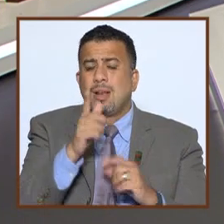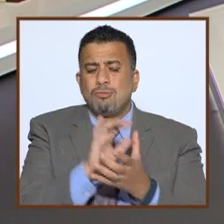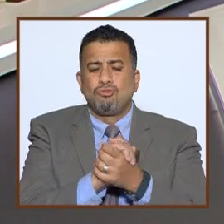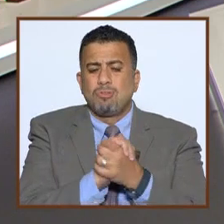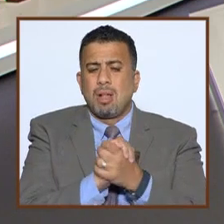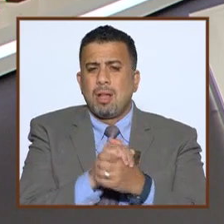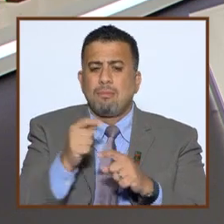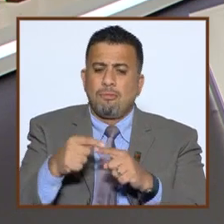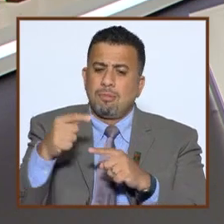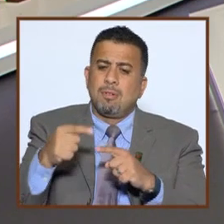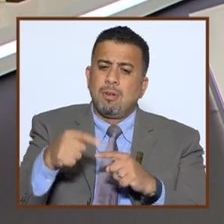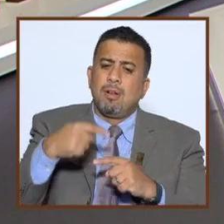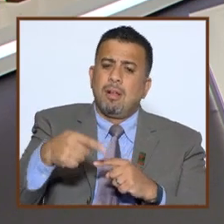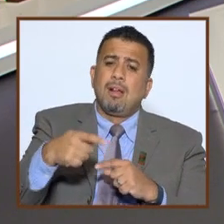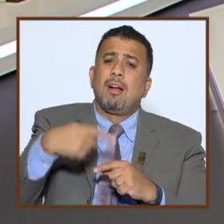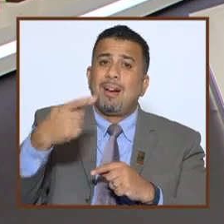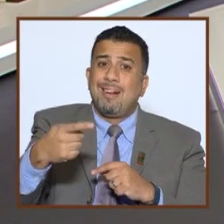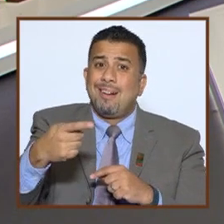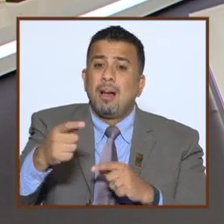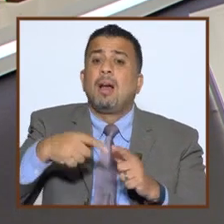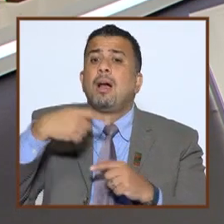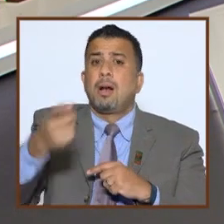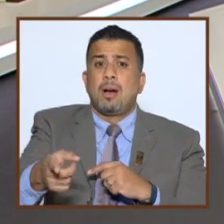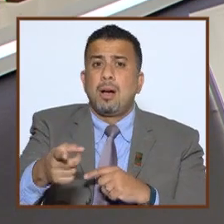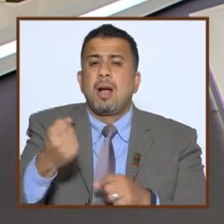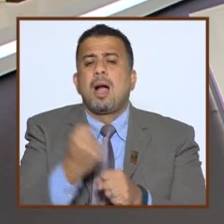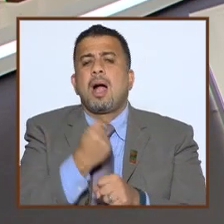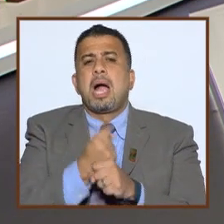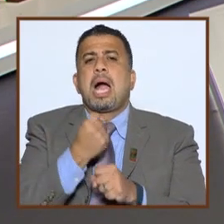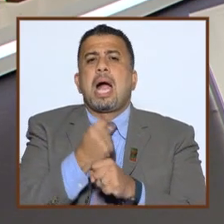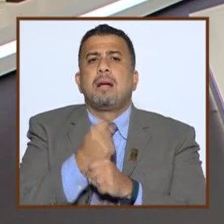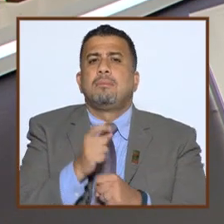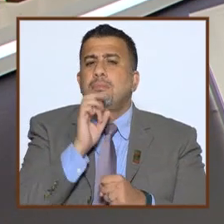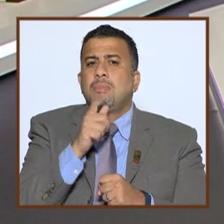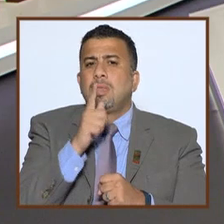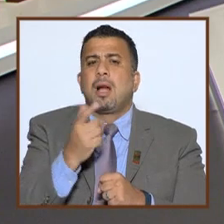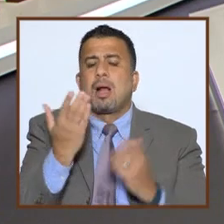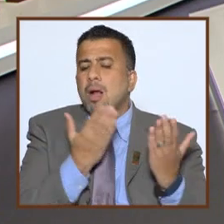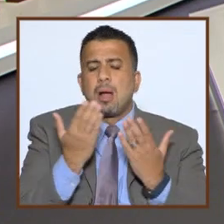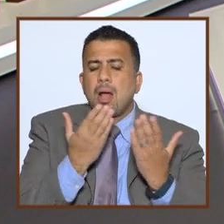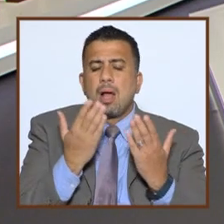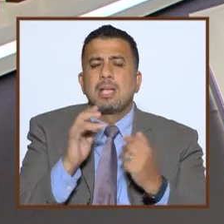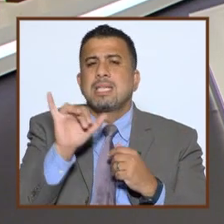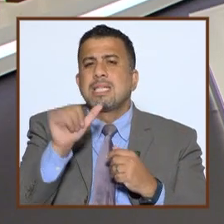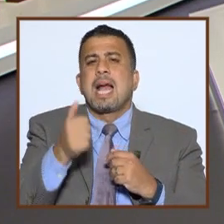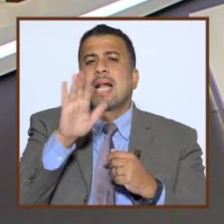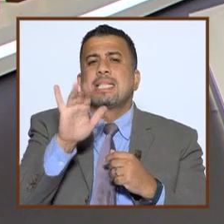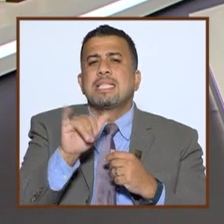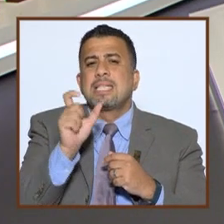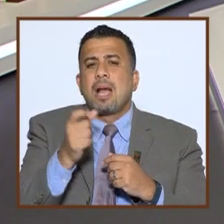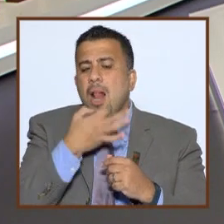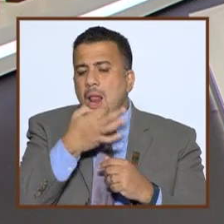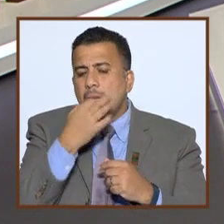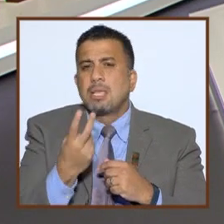عن فلان عن فلان عن فلان انه في ليله من كذا كذا كذا قراءه ياسين تبعت مرات نفتح له الرزق